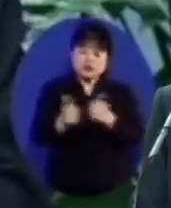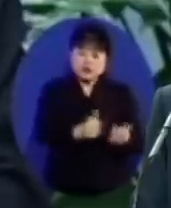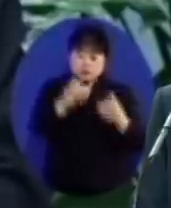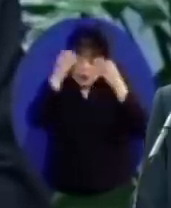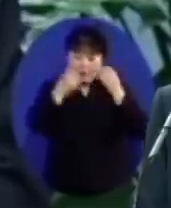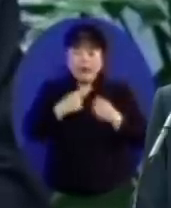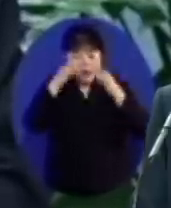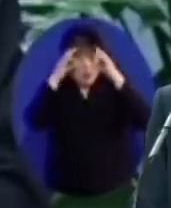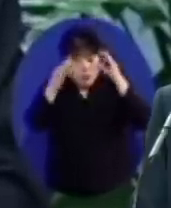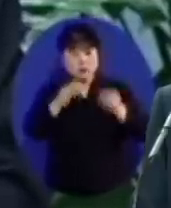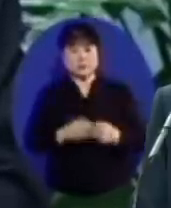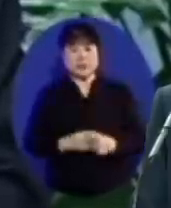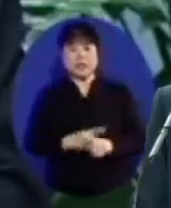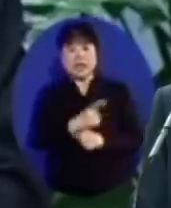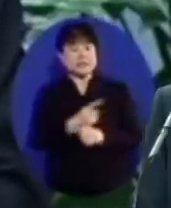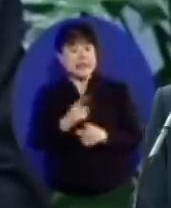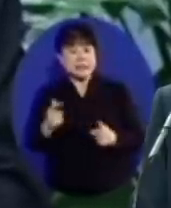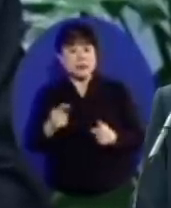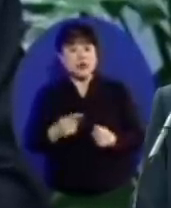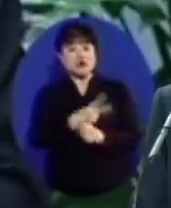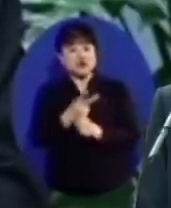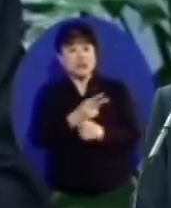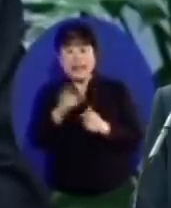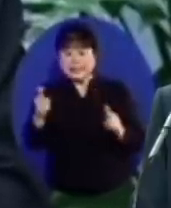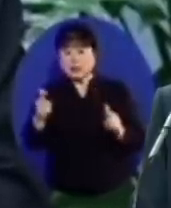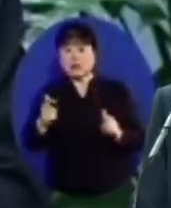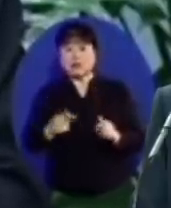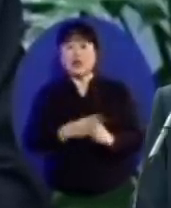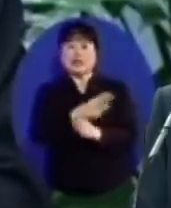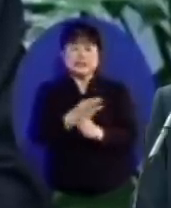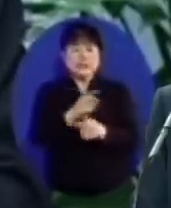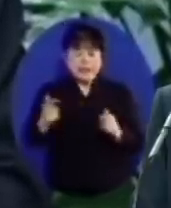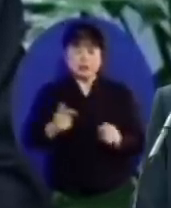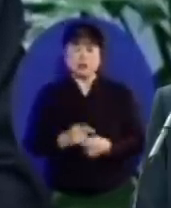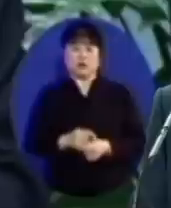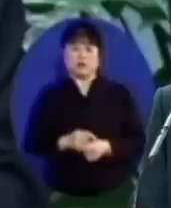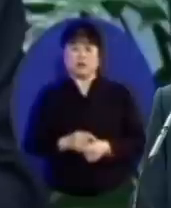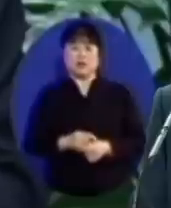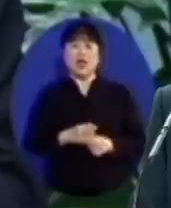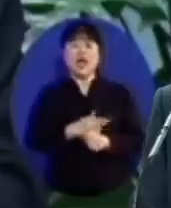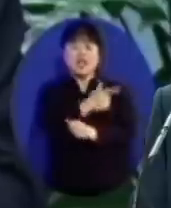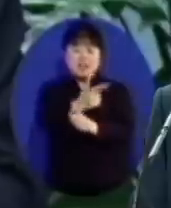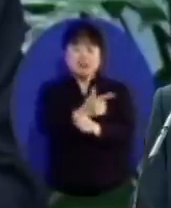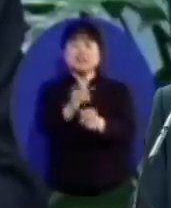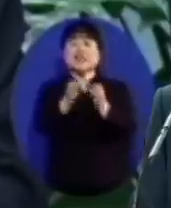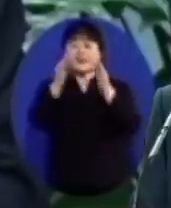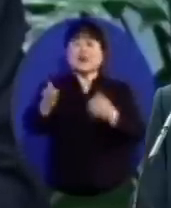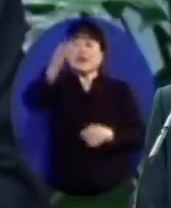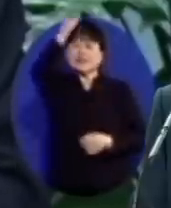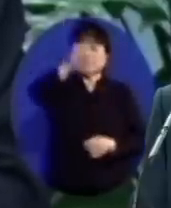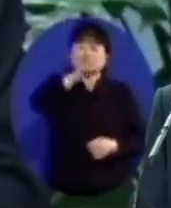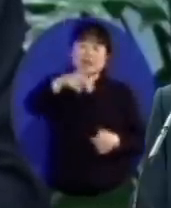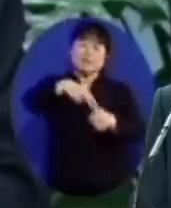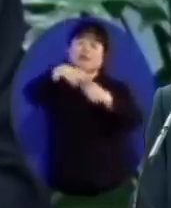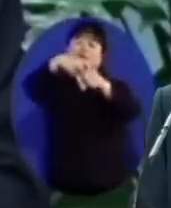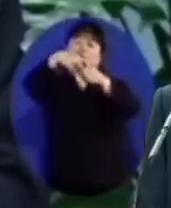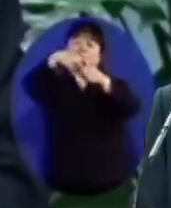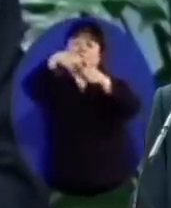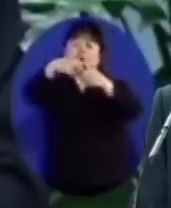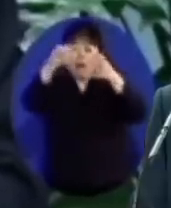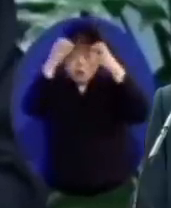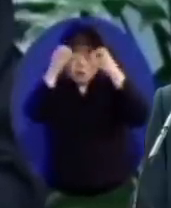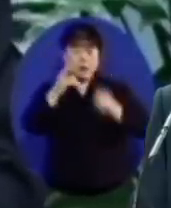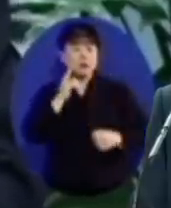보십시오. 한 시간도 아닙니다. 두 시간도 아닙니다. 세 시간도 아닙니다. 무려 여섯 시간 동안 십자가에 매달려 계십니다. 그